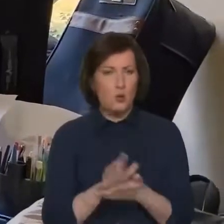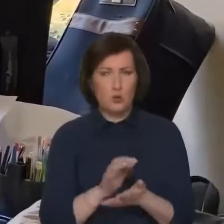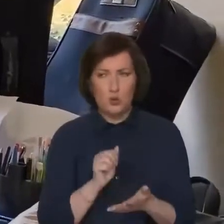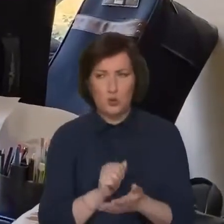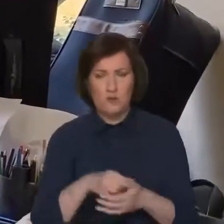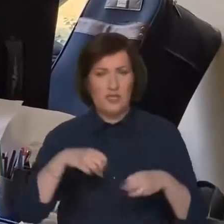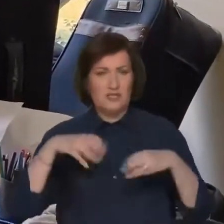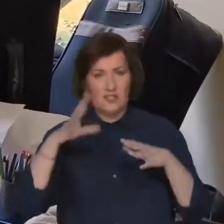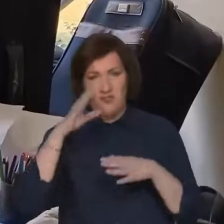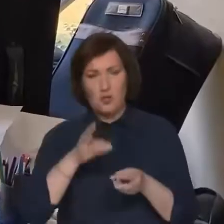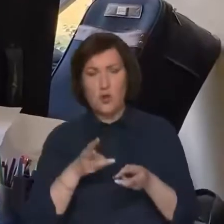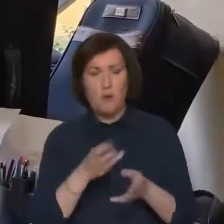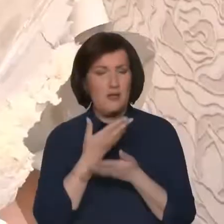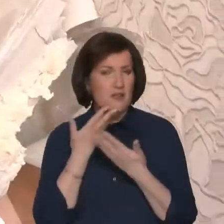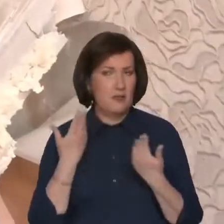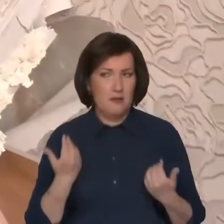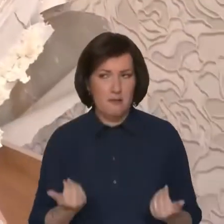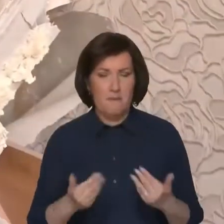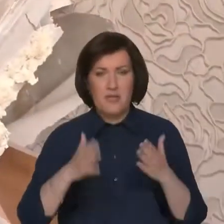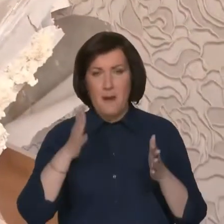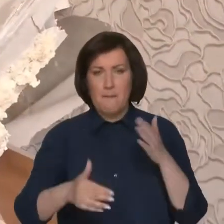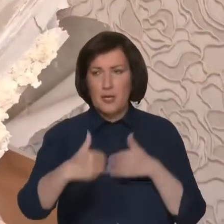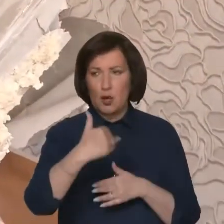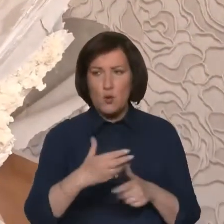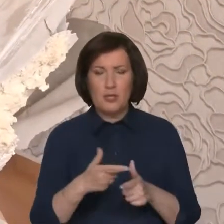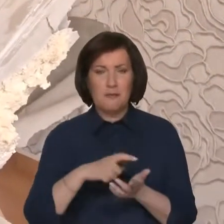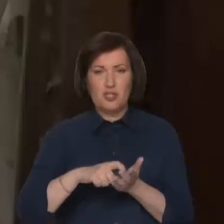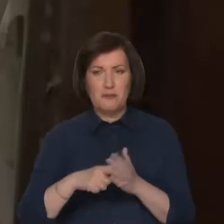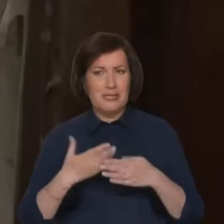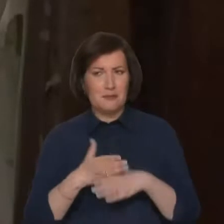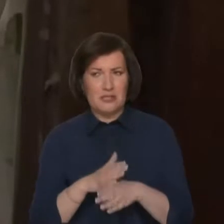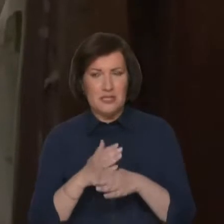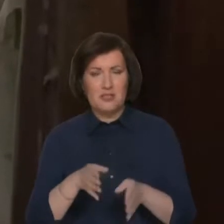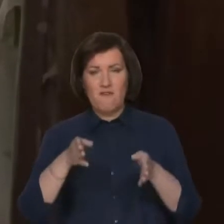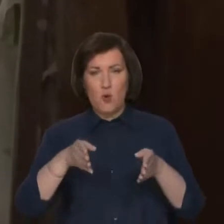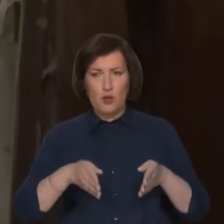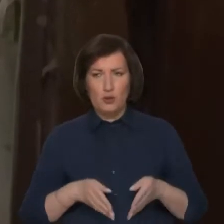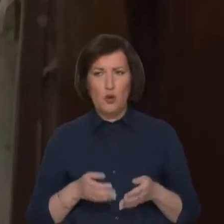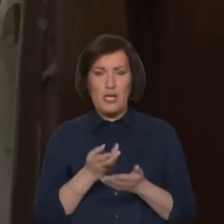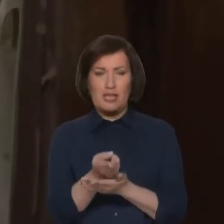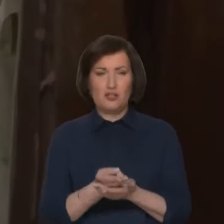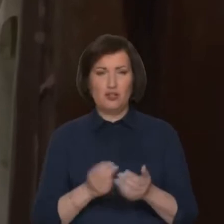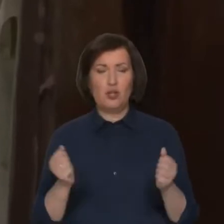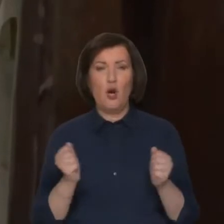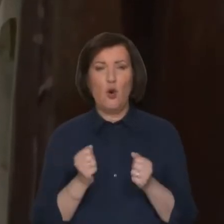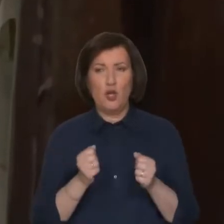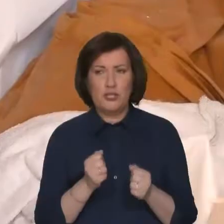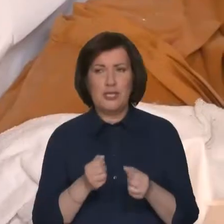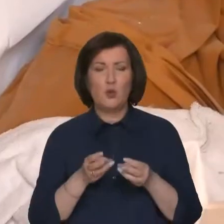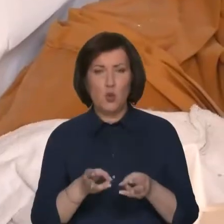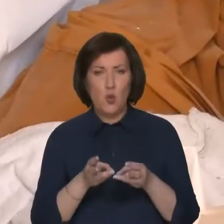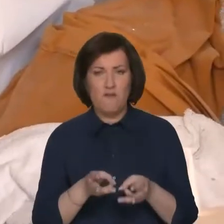зруйнований, світла, води та опалення немає, перегородки між кімнатами тріснули. У коридорі лежить холодильник, духовка та